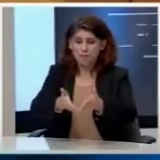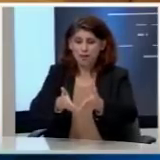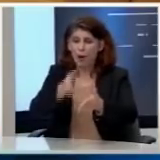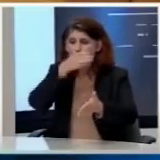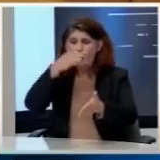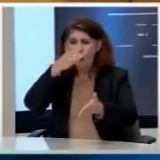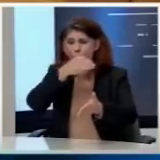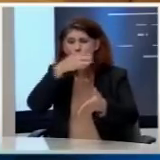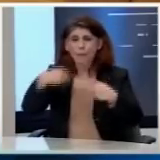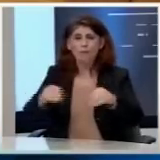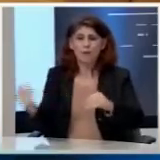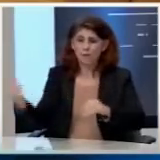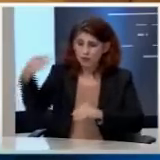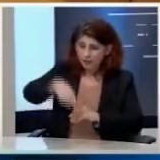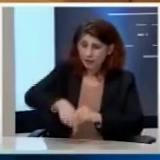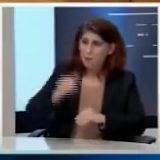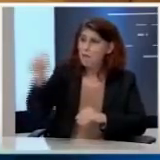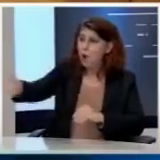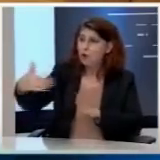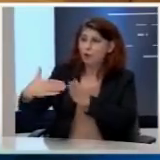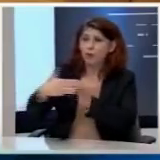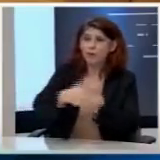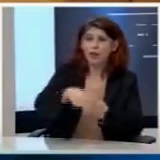ελληνικό λιμάνι και δεν βρήκαμε ποιος το έφερε.